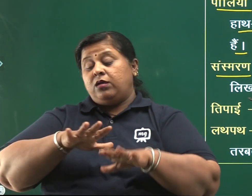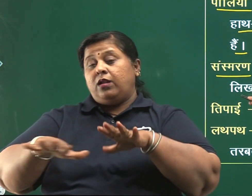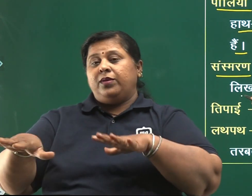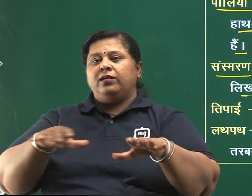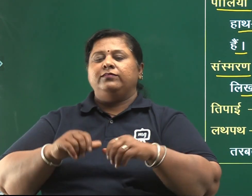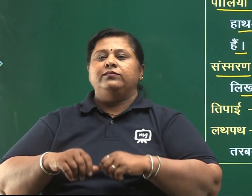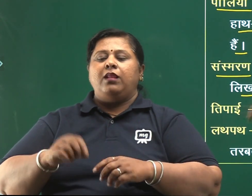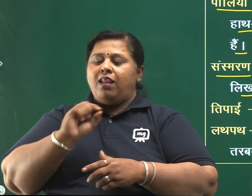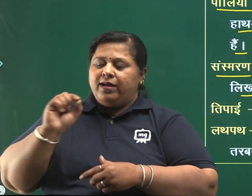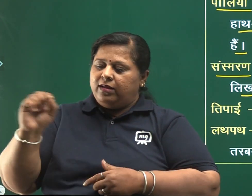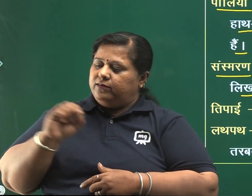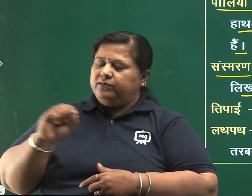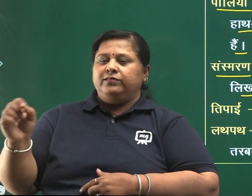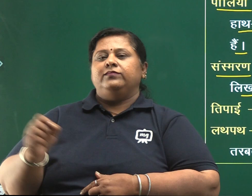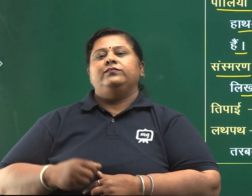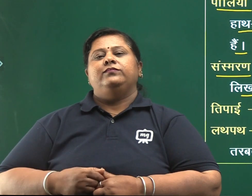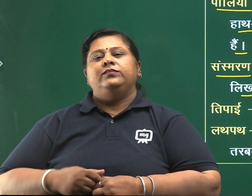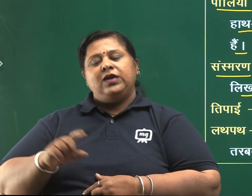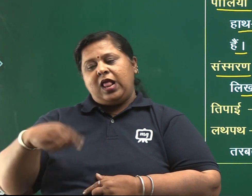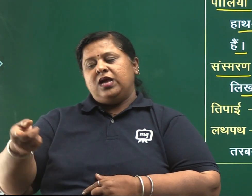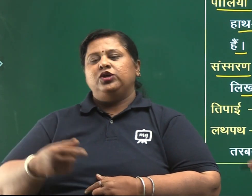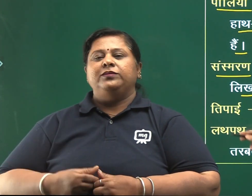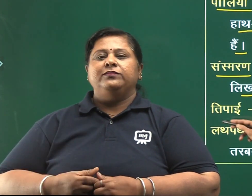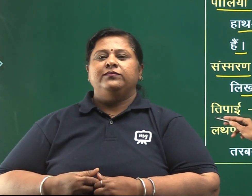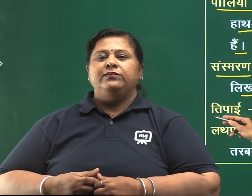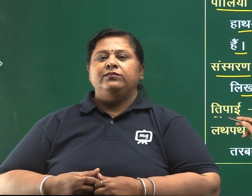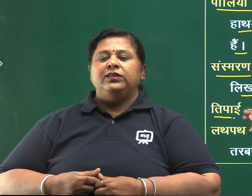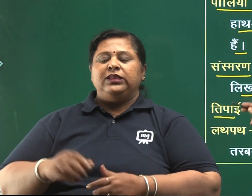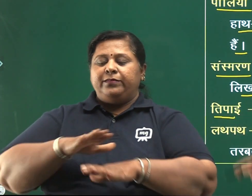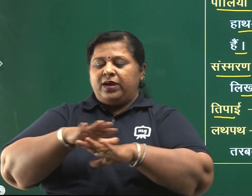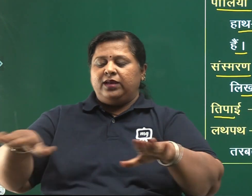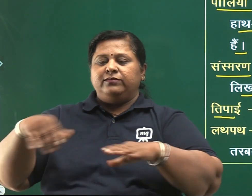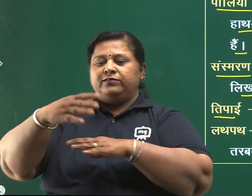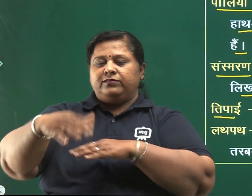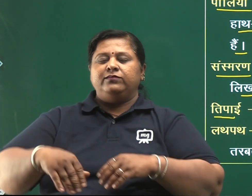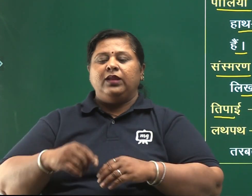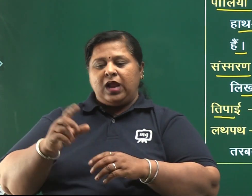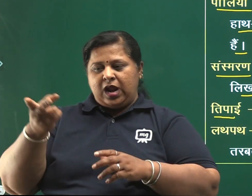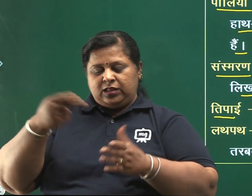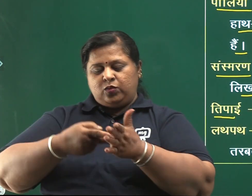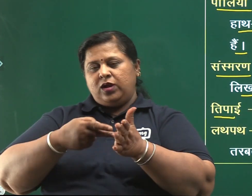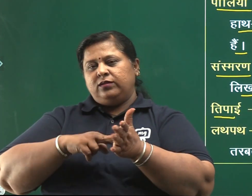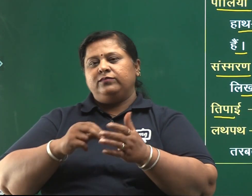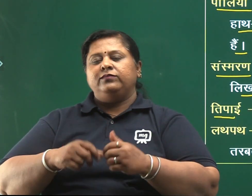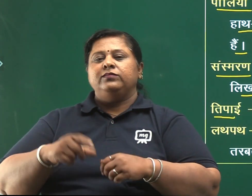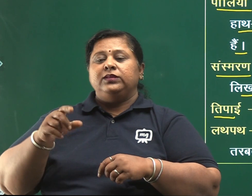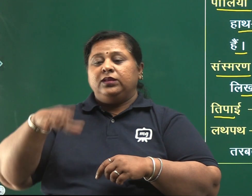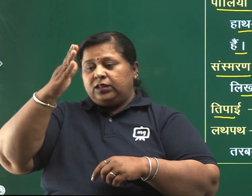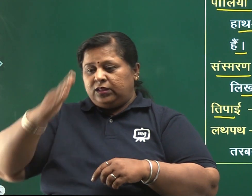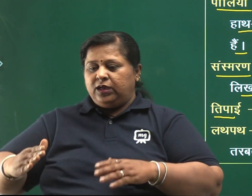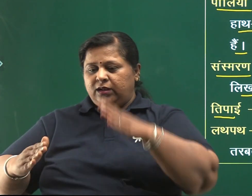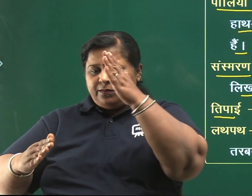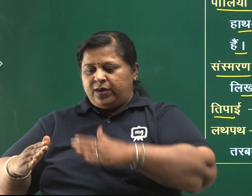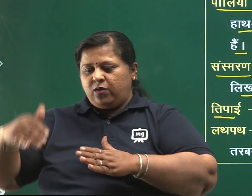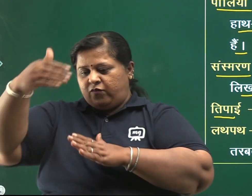पर लिखना। अगला शब्द टीपाई, अर्थ होगा 3 पैरों